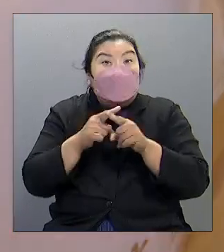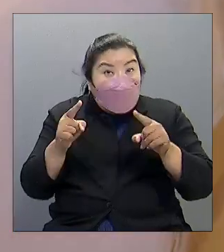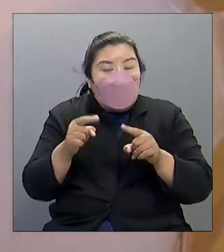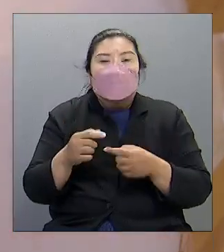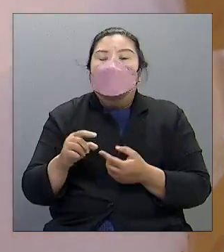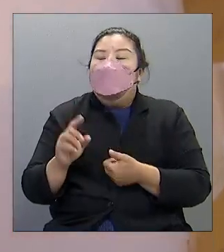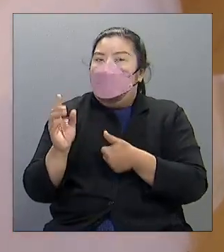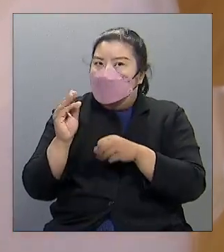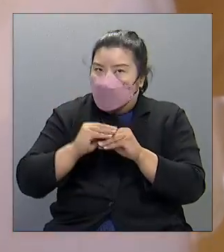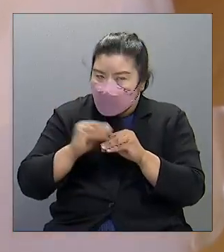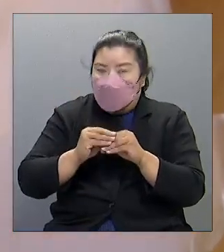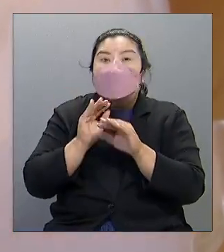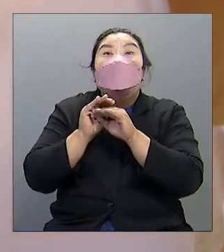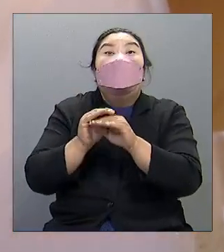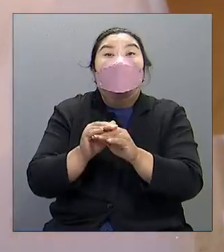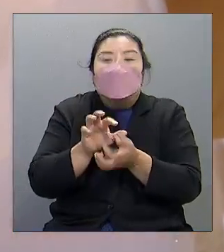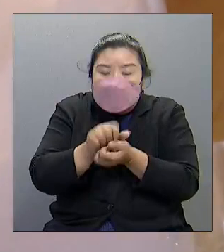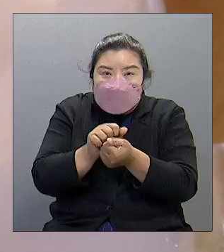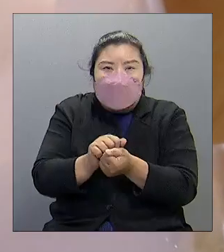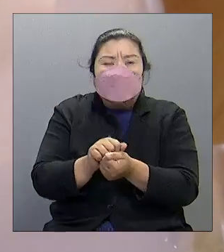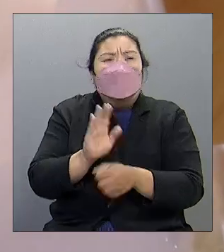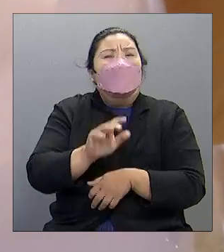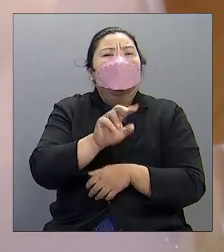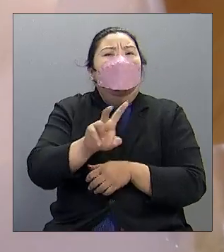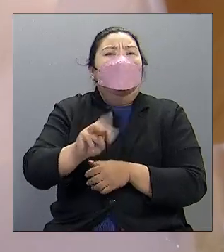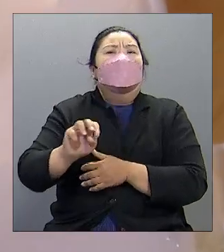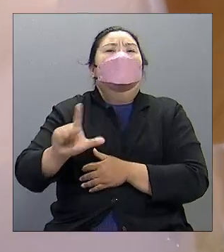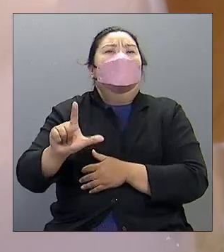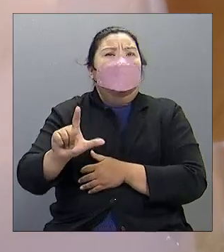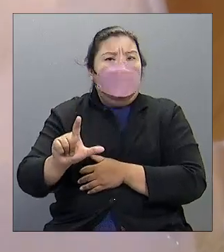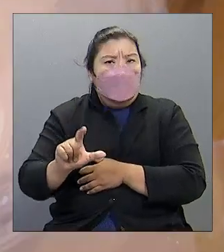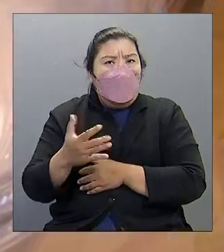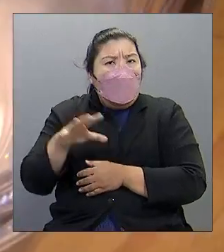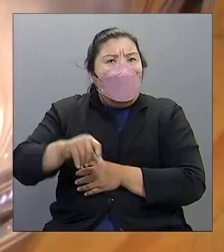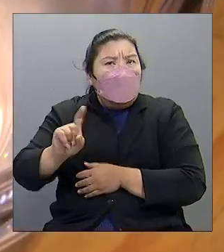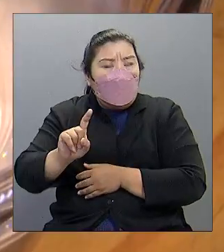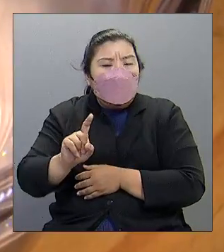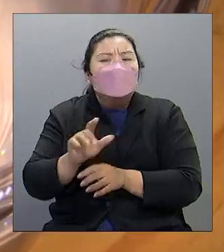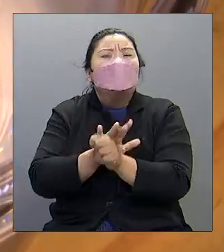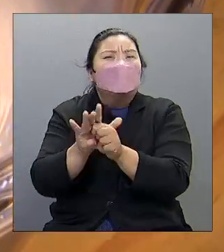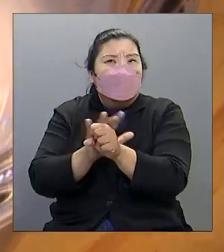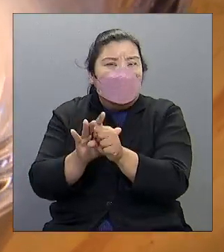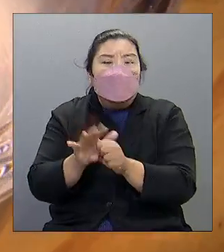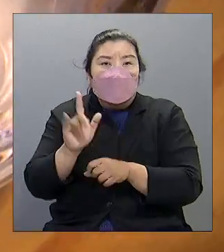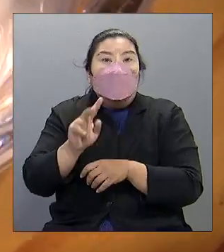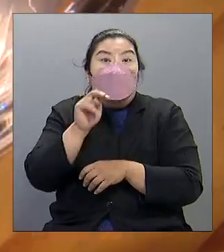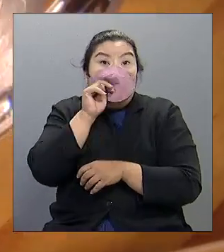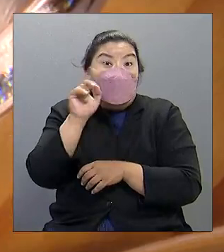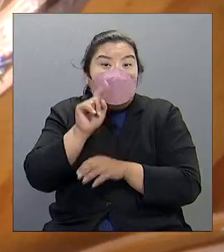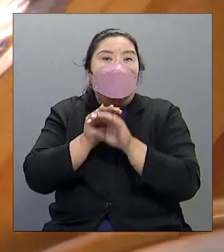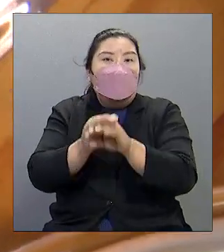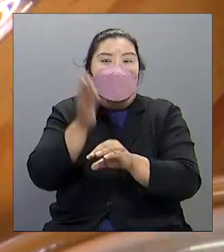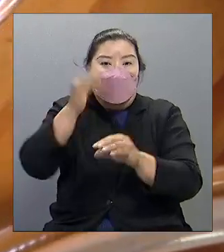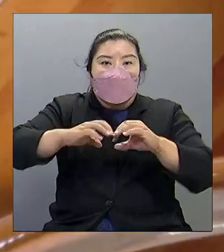ทิตอ 250 mlจะ carro pero ดูของก้ำมาพารวด้วยค่ะ